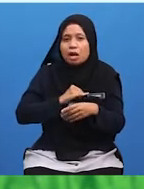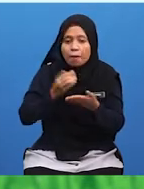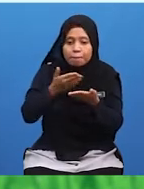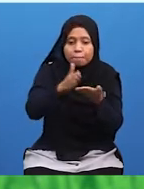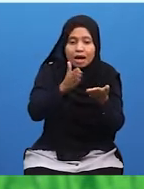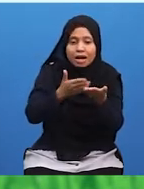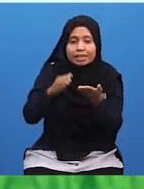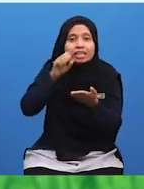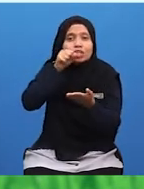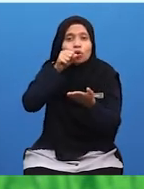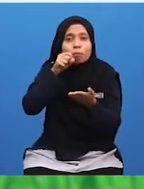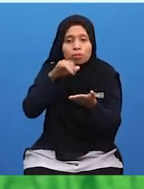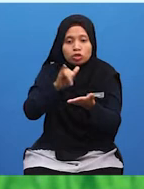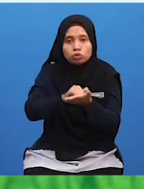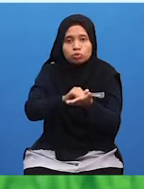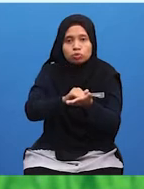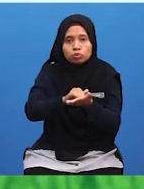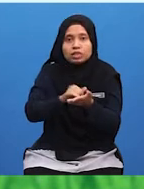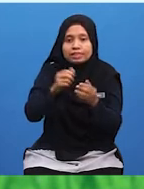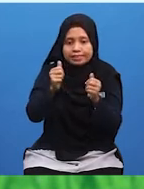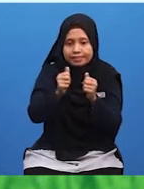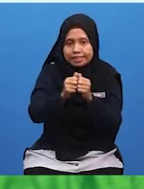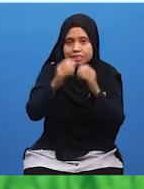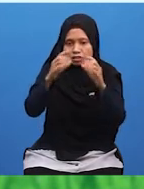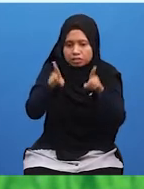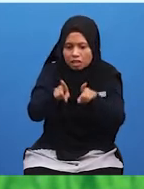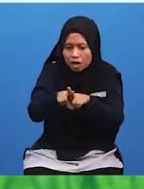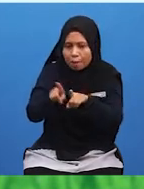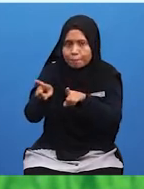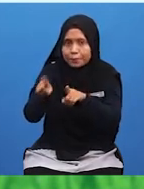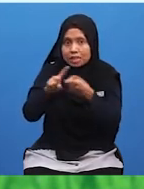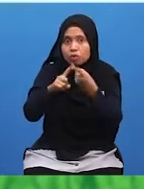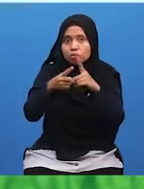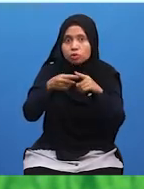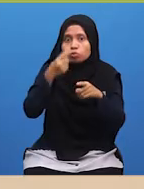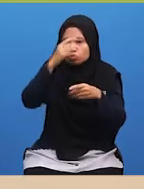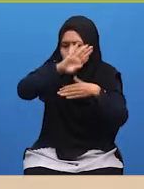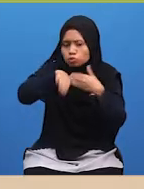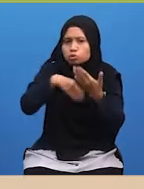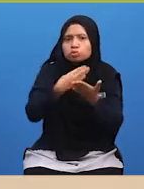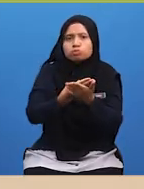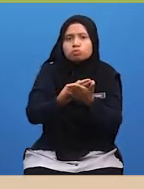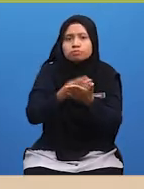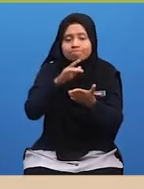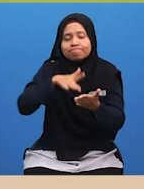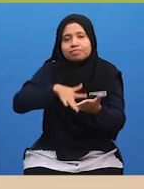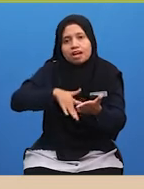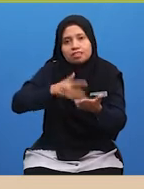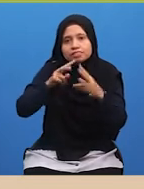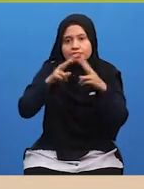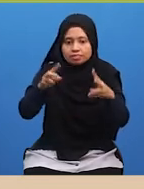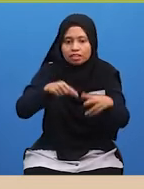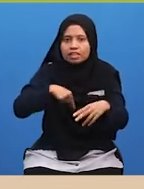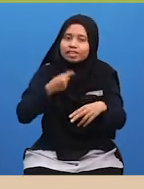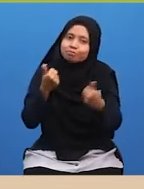membahagikan lobak-lobak itu secara sama rata kepada semua. Kami berasa sangat